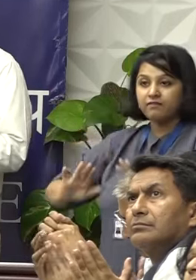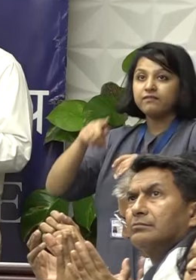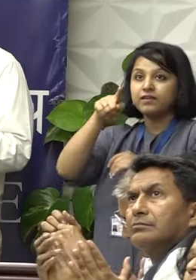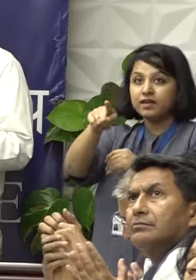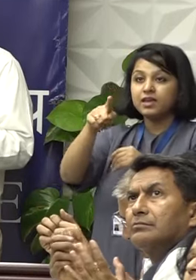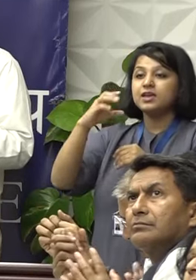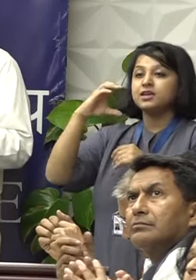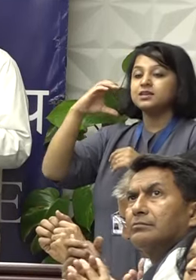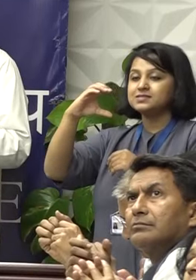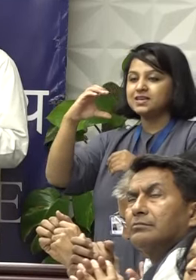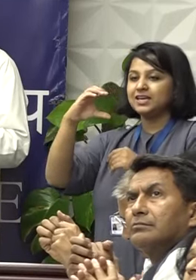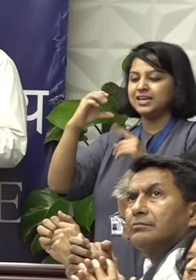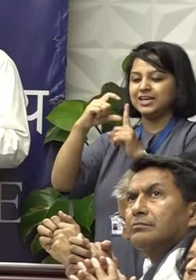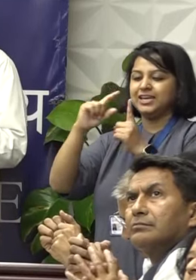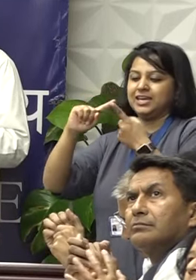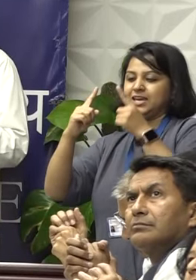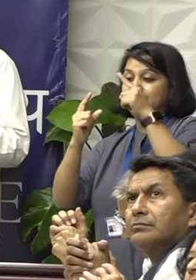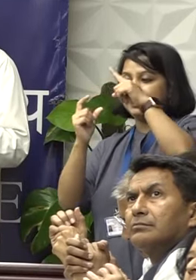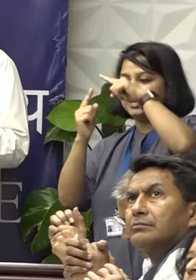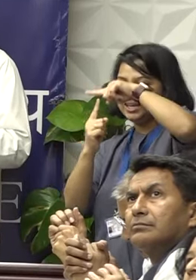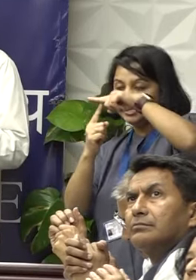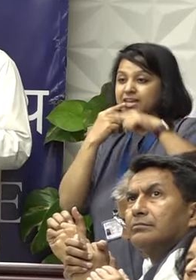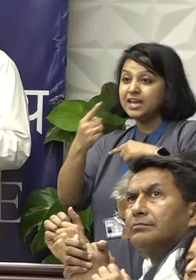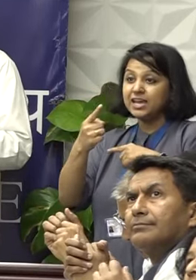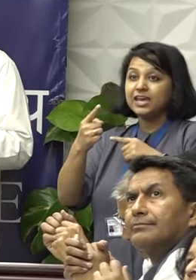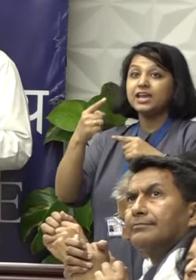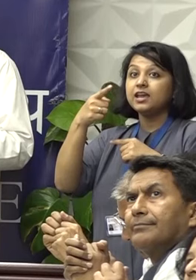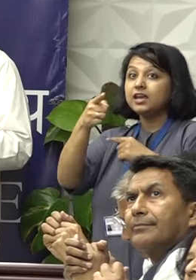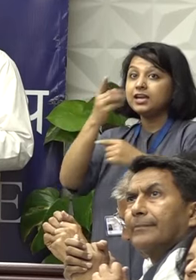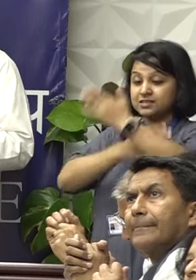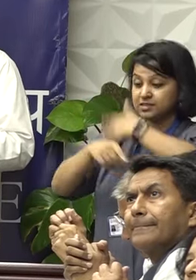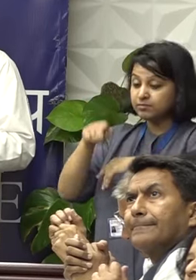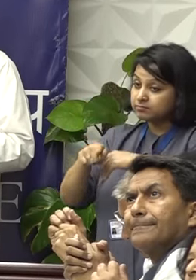ब्रेक CTEB डिसेबिलिटी पर कामयाब होगा।